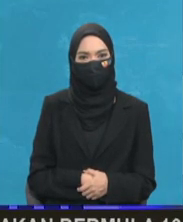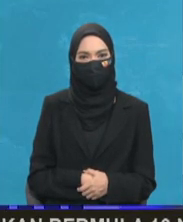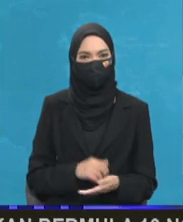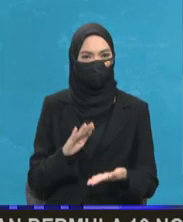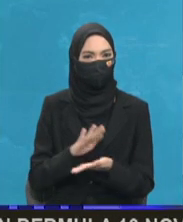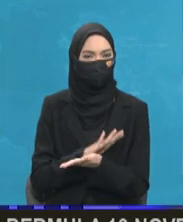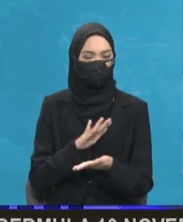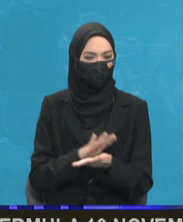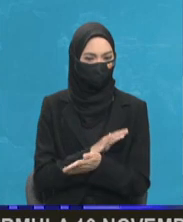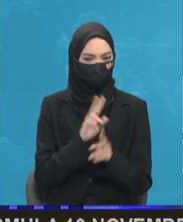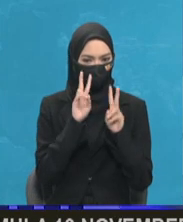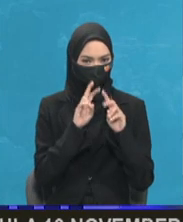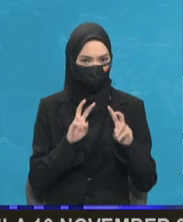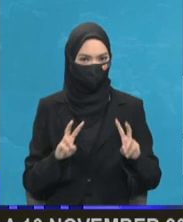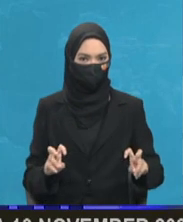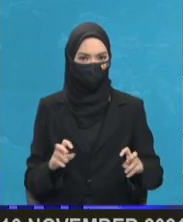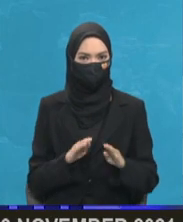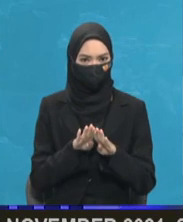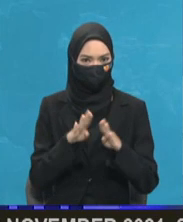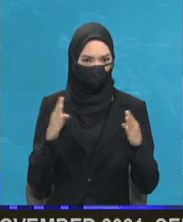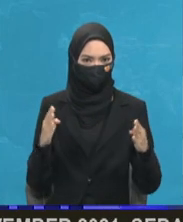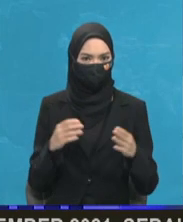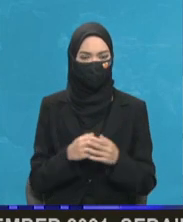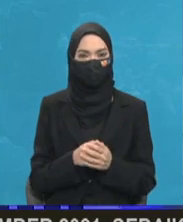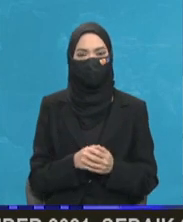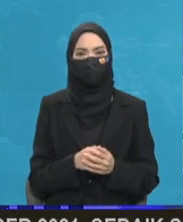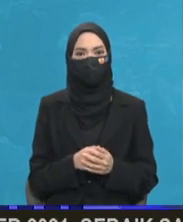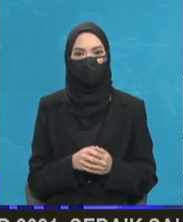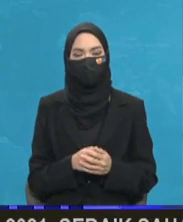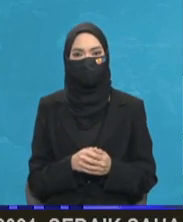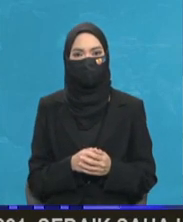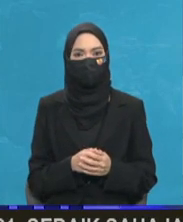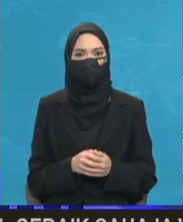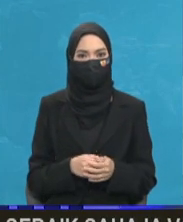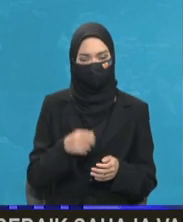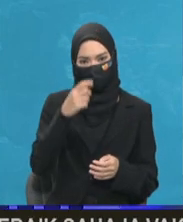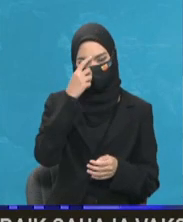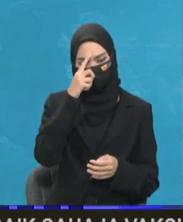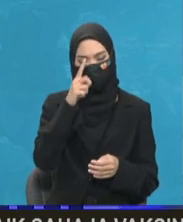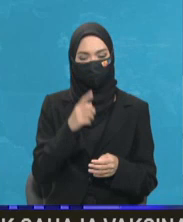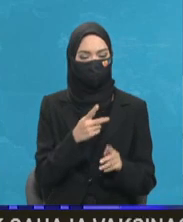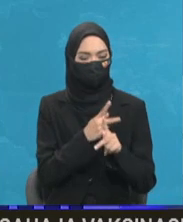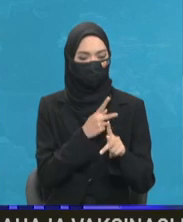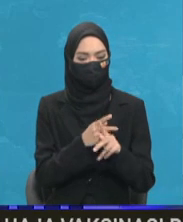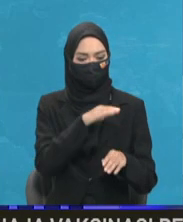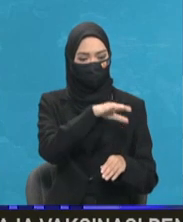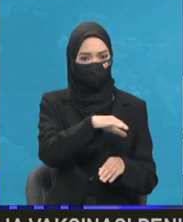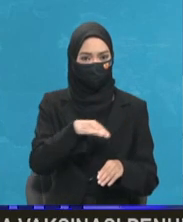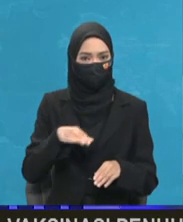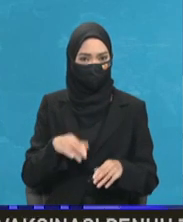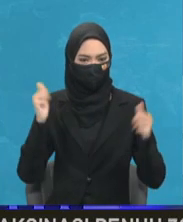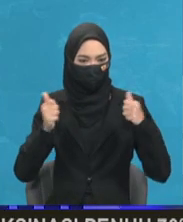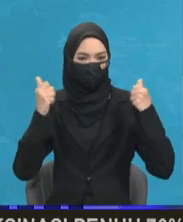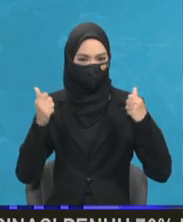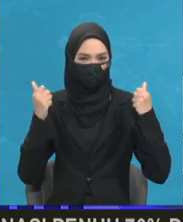Hai kertas yasothon dibuka berhubung perarakan sejumlah kendaraan dipercayai untuk menaikkan sambutan hari ulang tahun yang berlaku